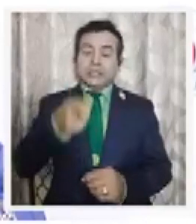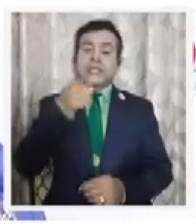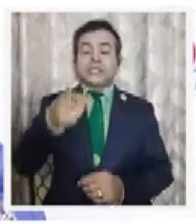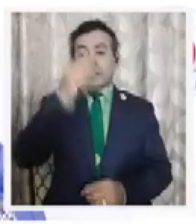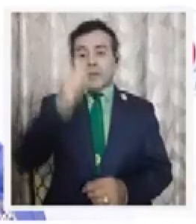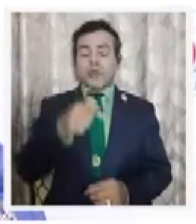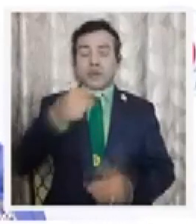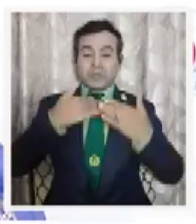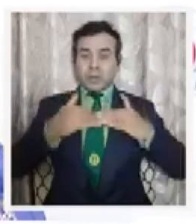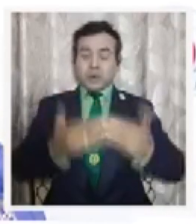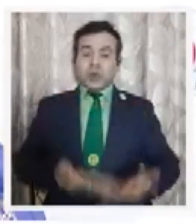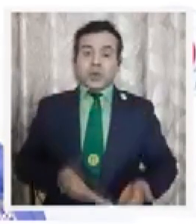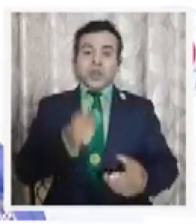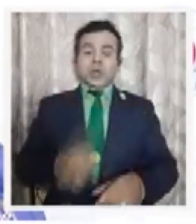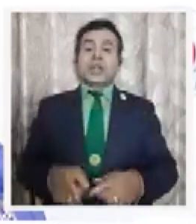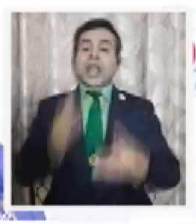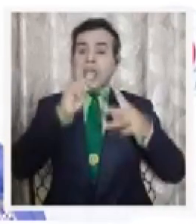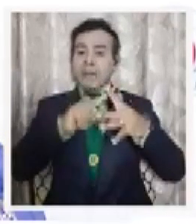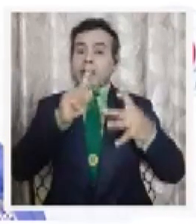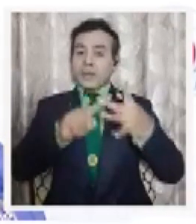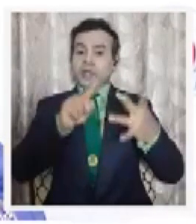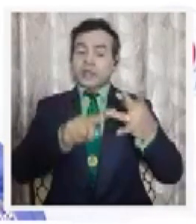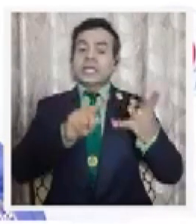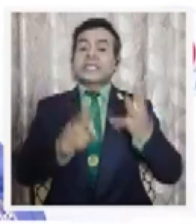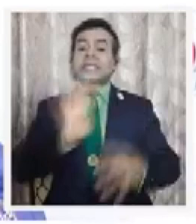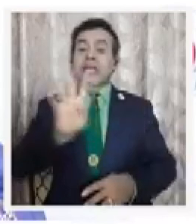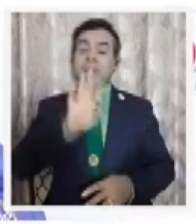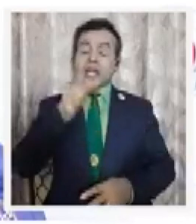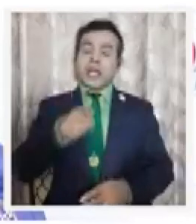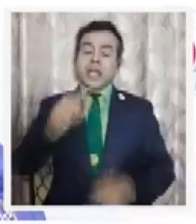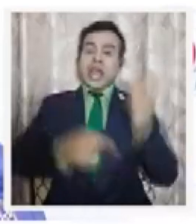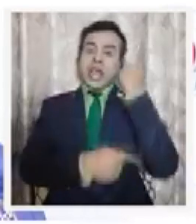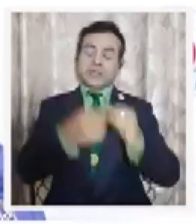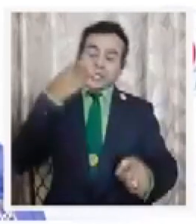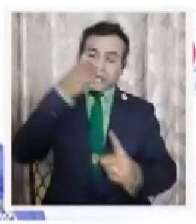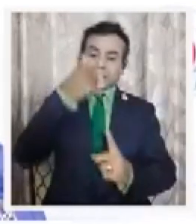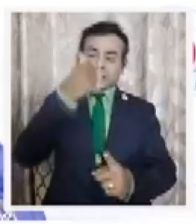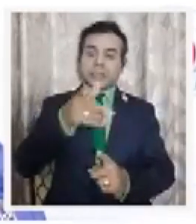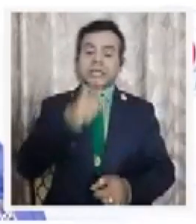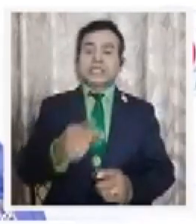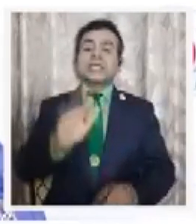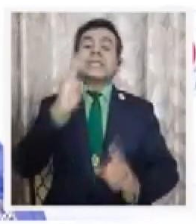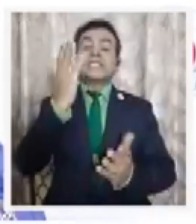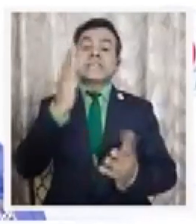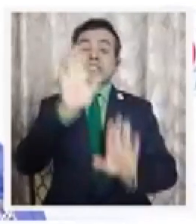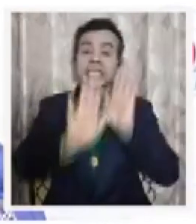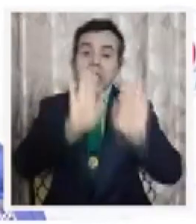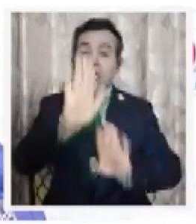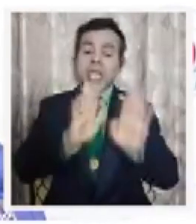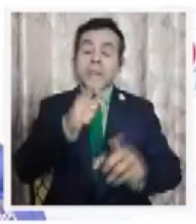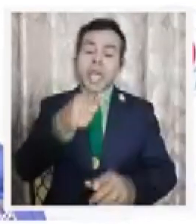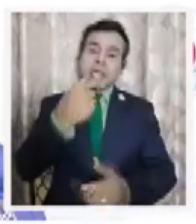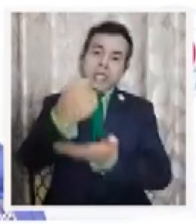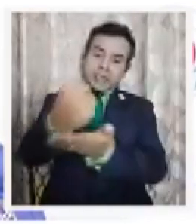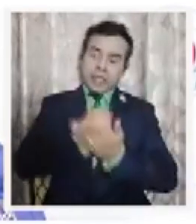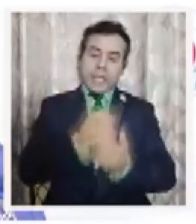নিকটস্থ স্বাস্থ্য প্রতিষ্ঠান হতে কমপক্ষে 4টি প্রসবপূর্ব সেবা বা গর্ভকালীন সেবা নিন। প্রসবকালীন যে কোনো